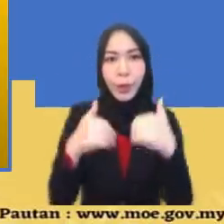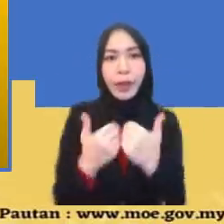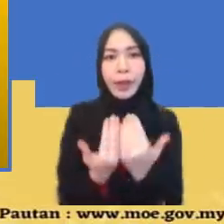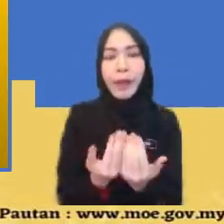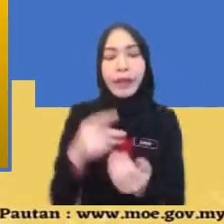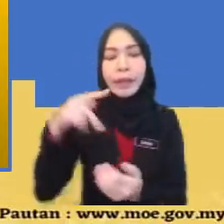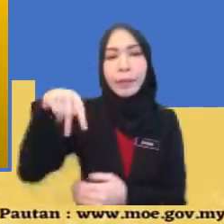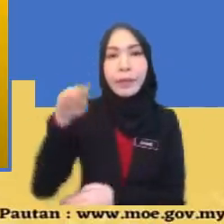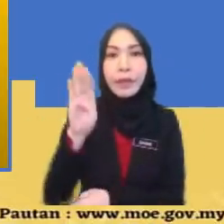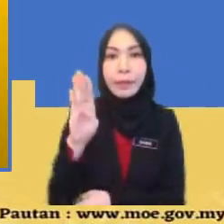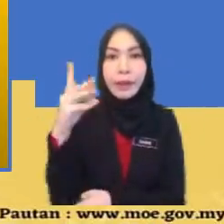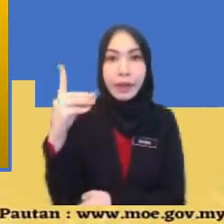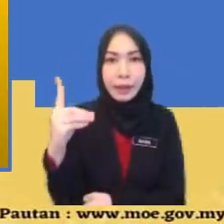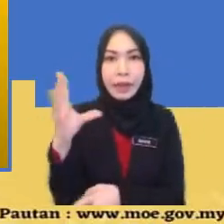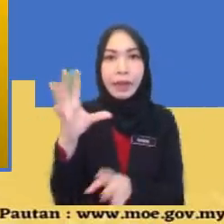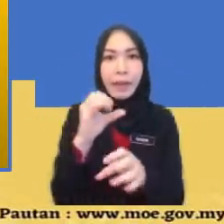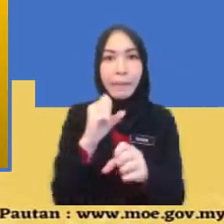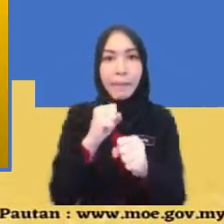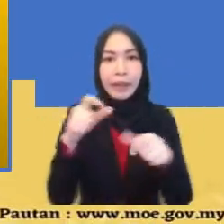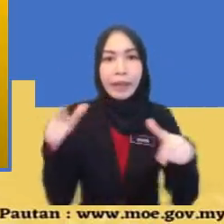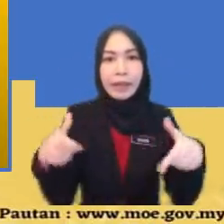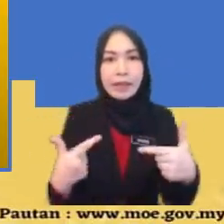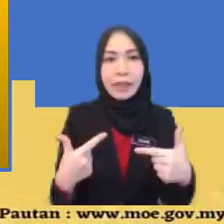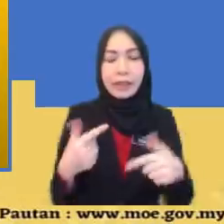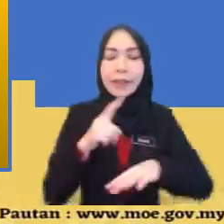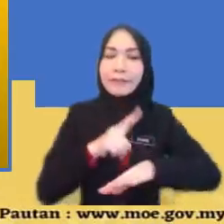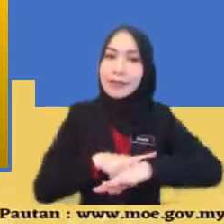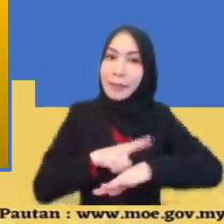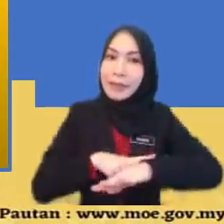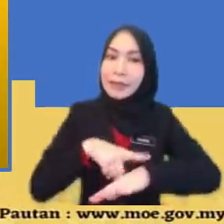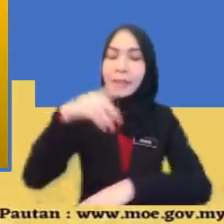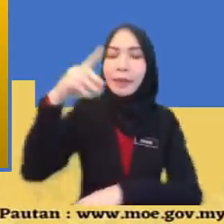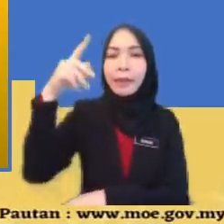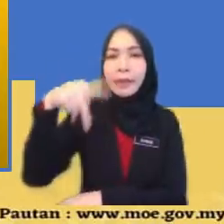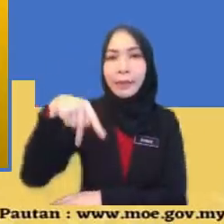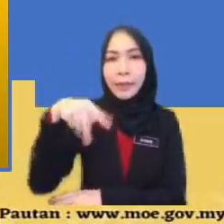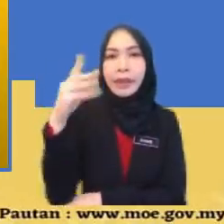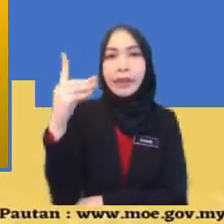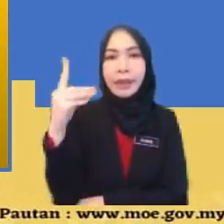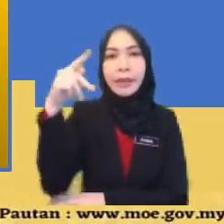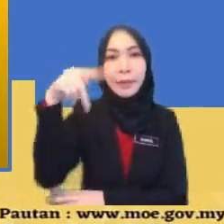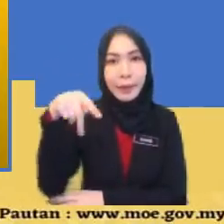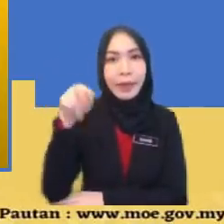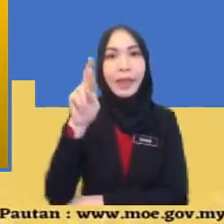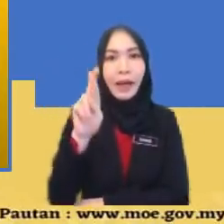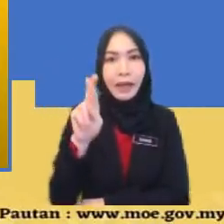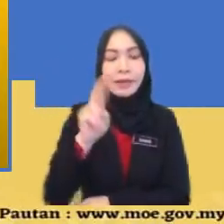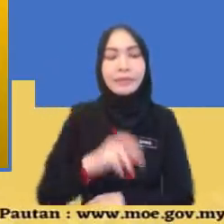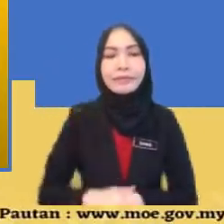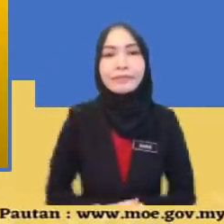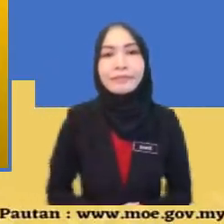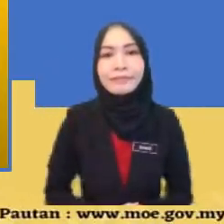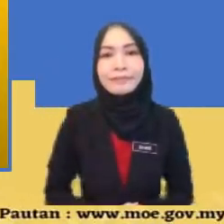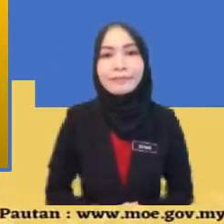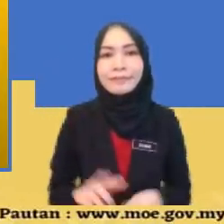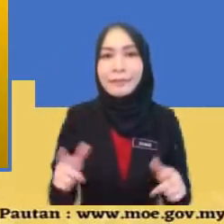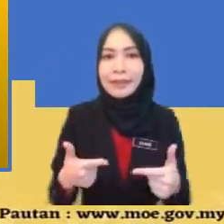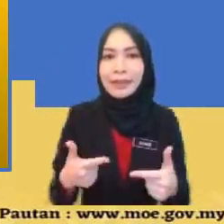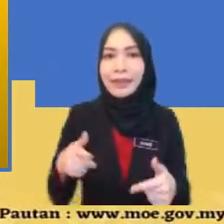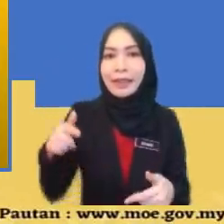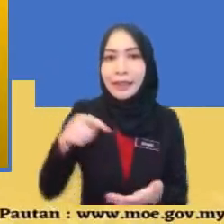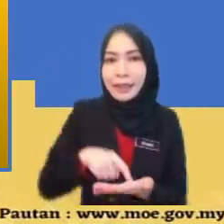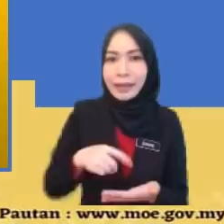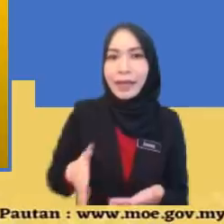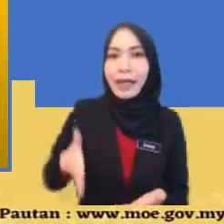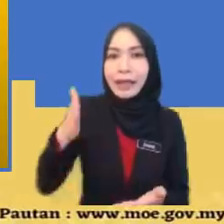situasi eh Pyar ini Pemekasan juga akan diteruskan dengan aktiviti pertama pelatihan dan bimbingan